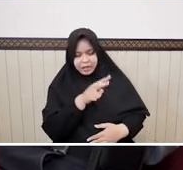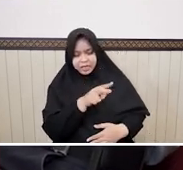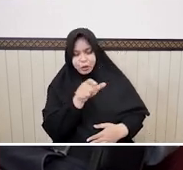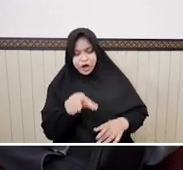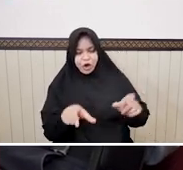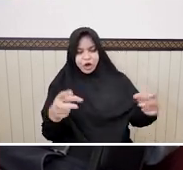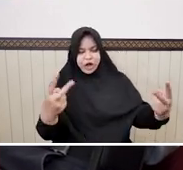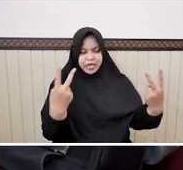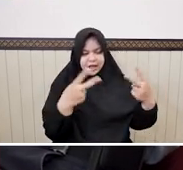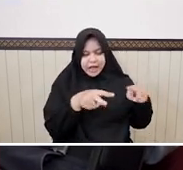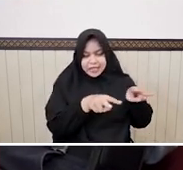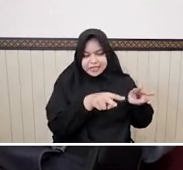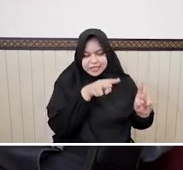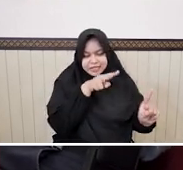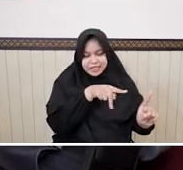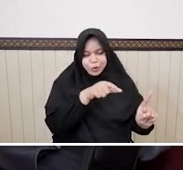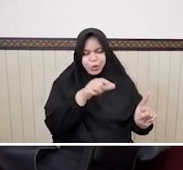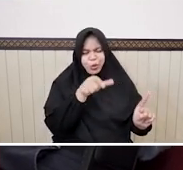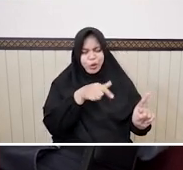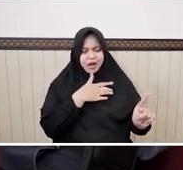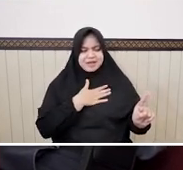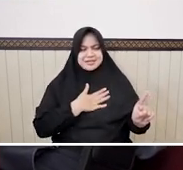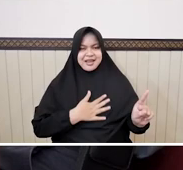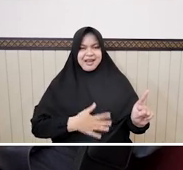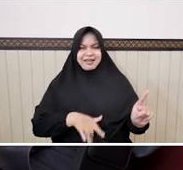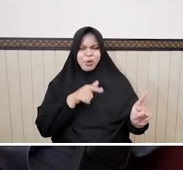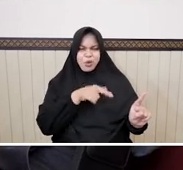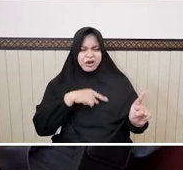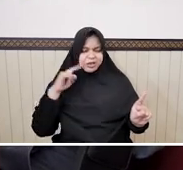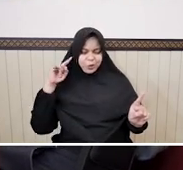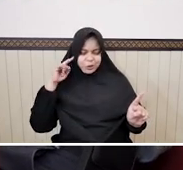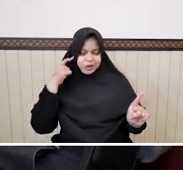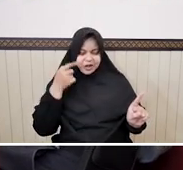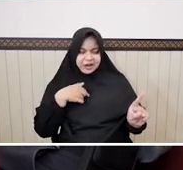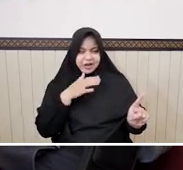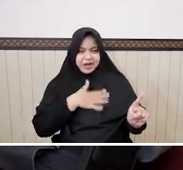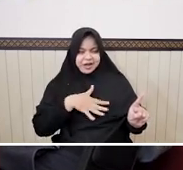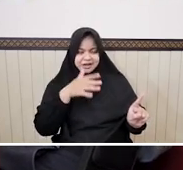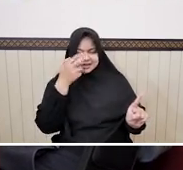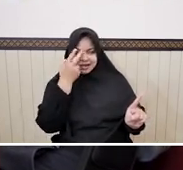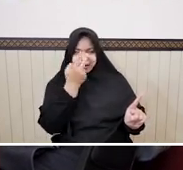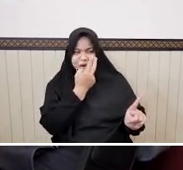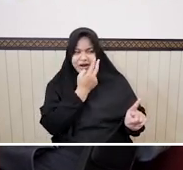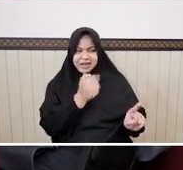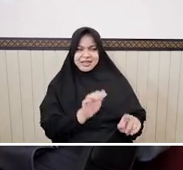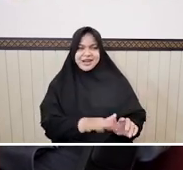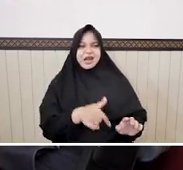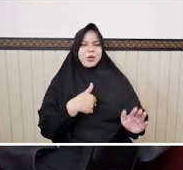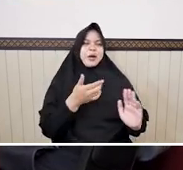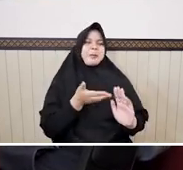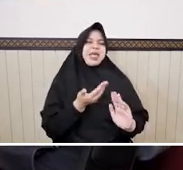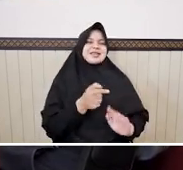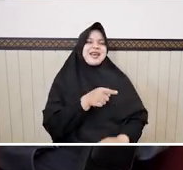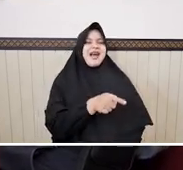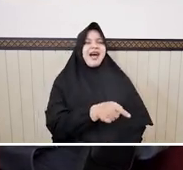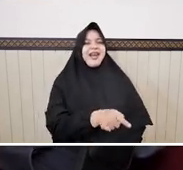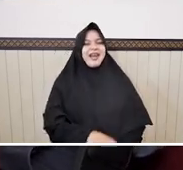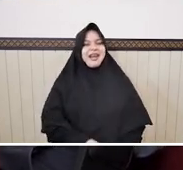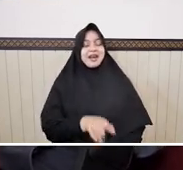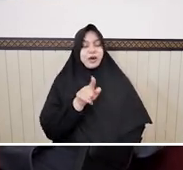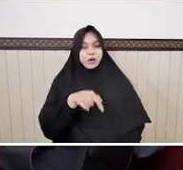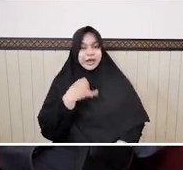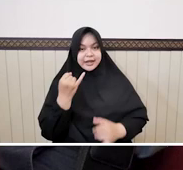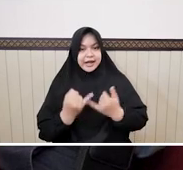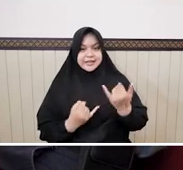lihat dia Al tunanetra eh Kasihan ya dia tulis eh kasih itu pelanggaran dan pelecehan terhadap itu Eh iya